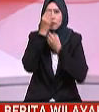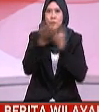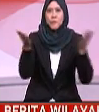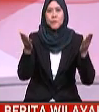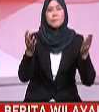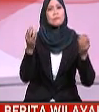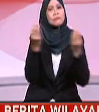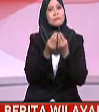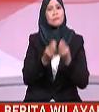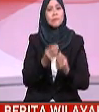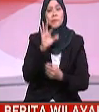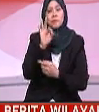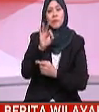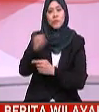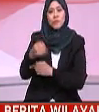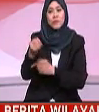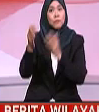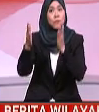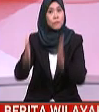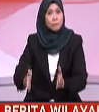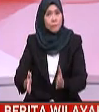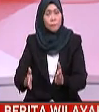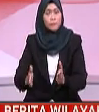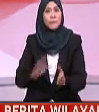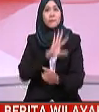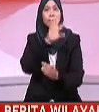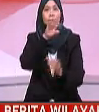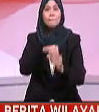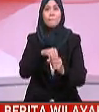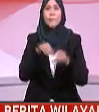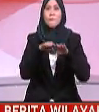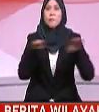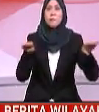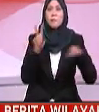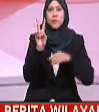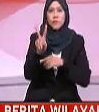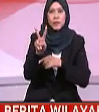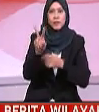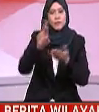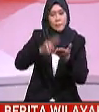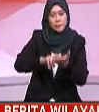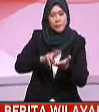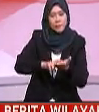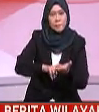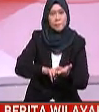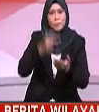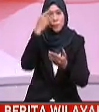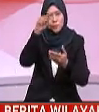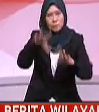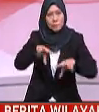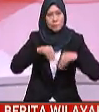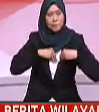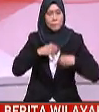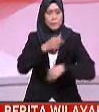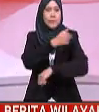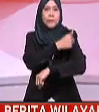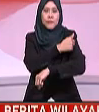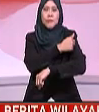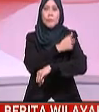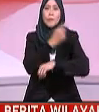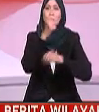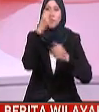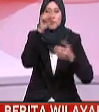2 daripada 9 juta individu yang tergolong dalam fasa 2 telah mendaftar sebagai penerima vaksin